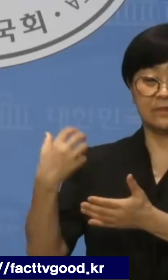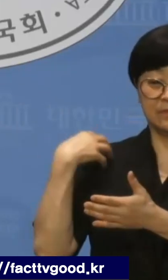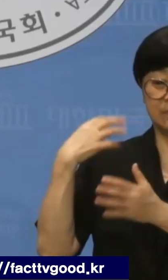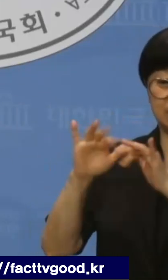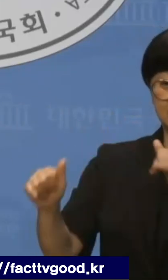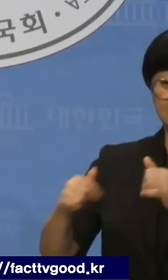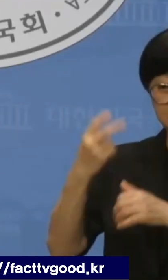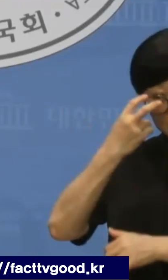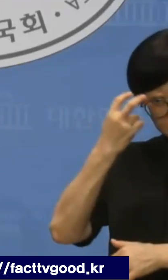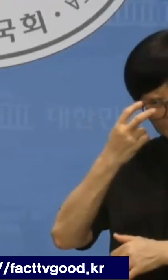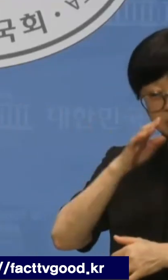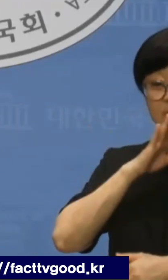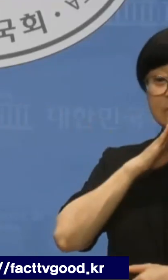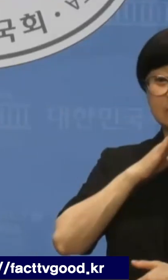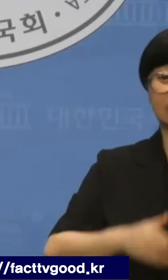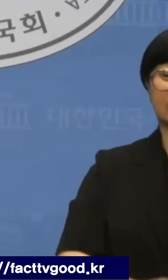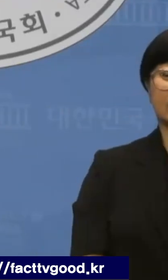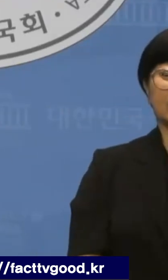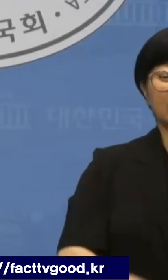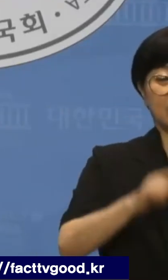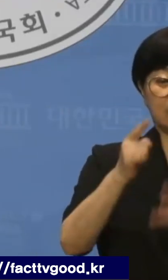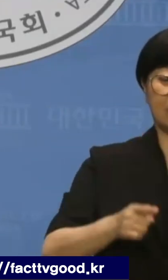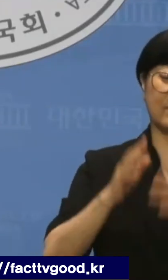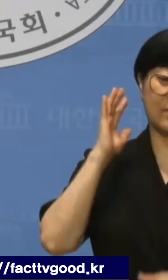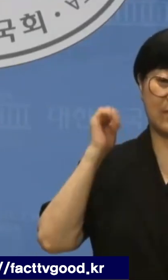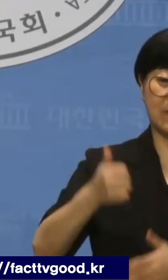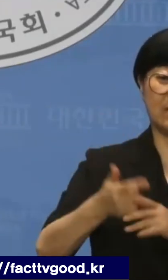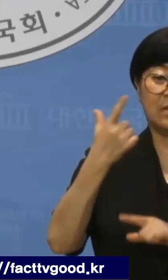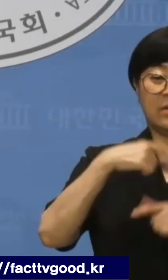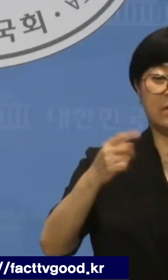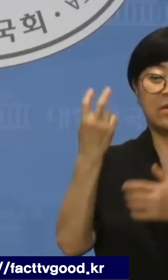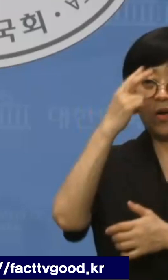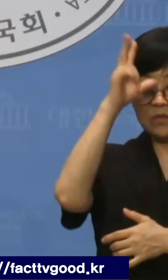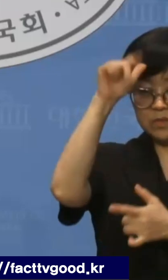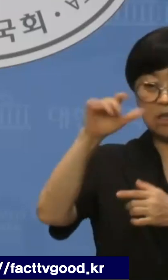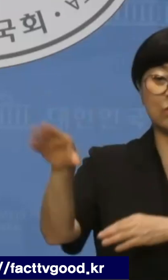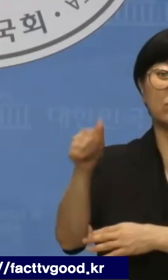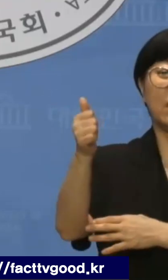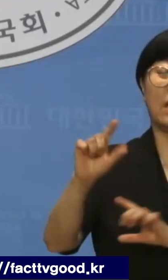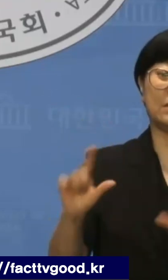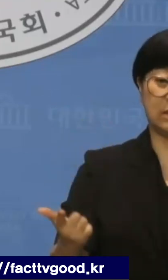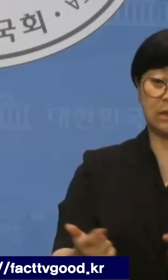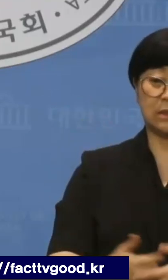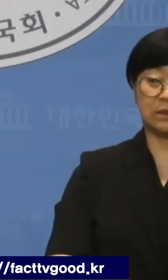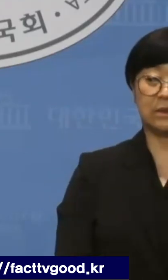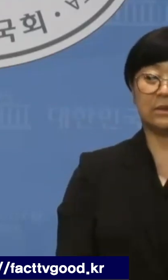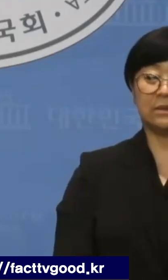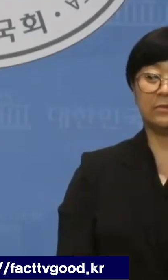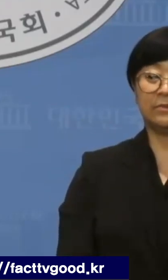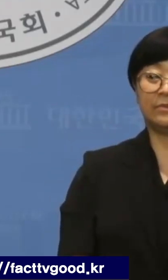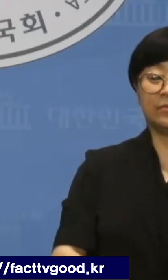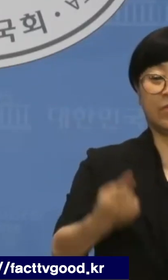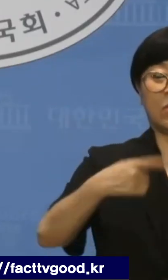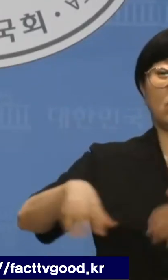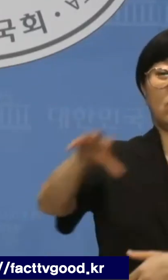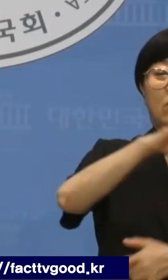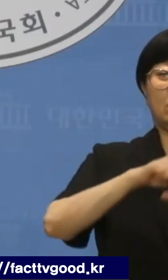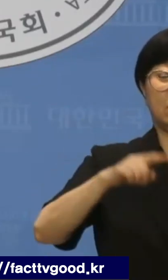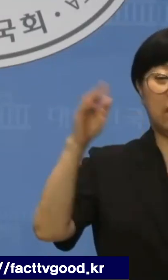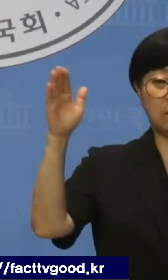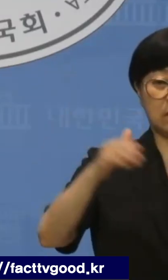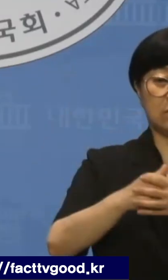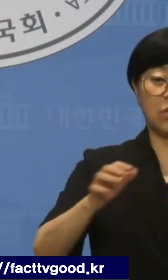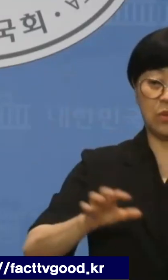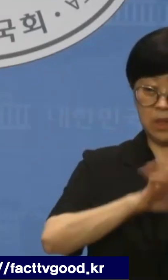수사할 것입니까? 윤석열 대통령은 더 이상 검찰총장이 아닙니다. 교육 현장과